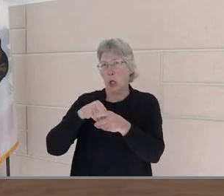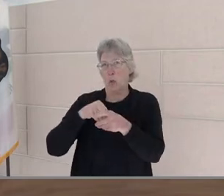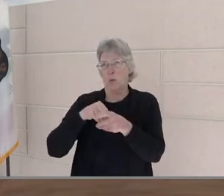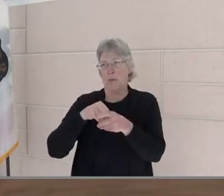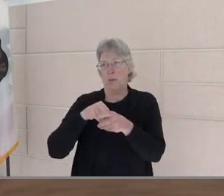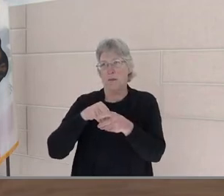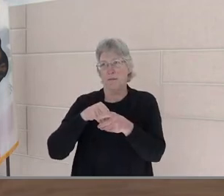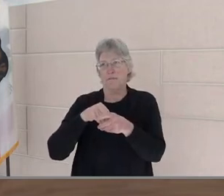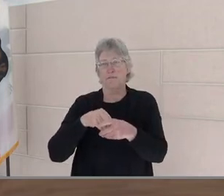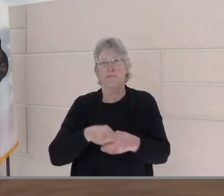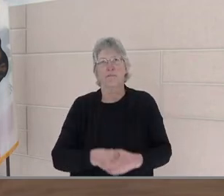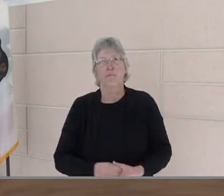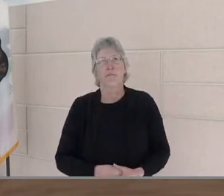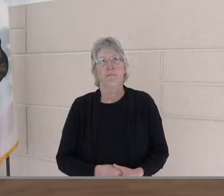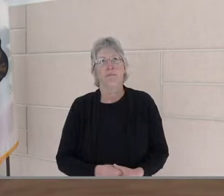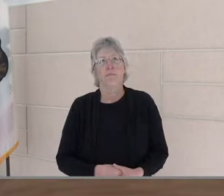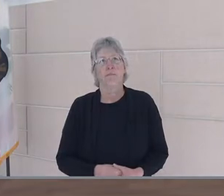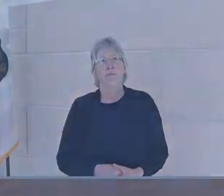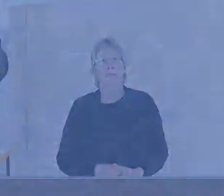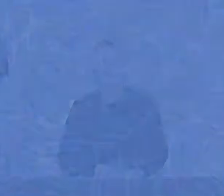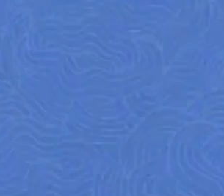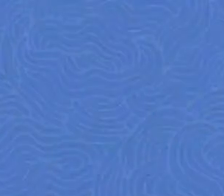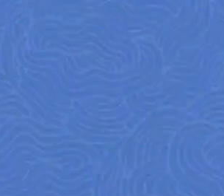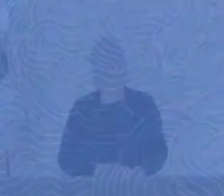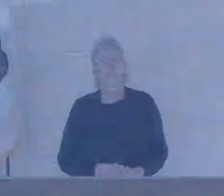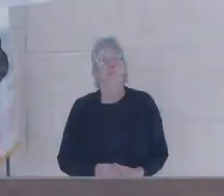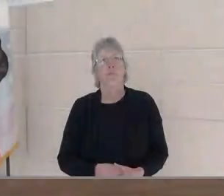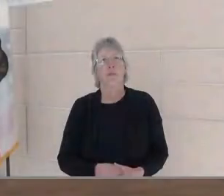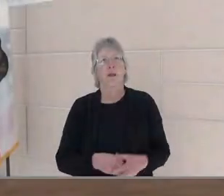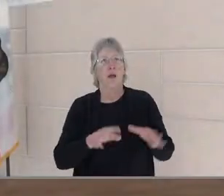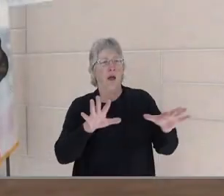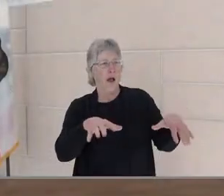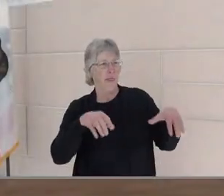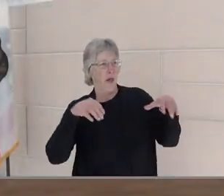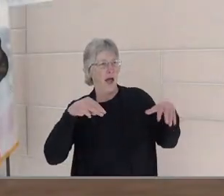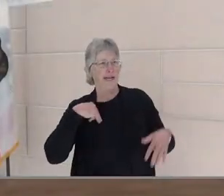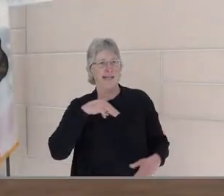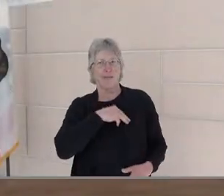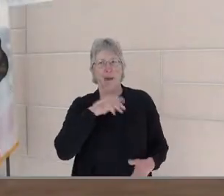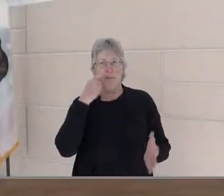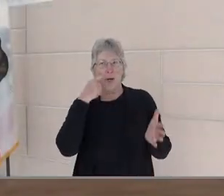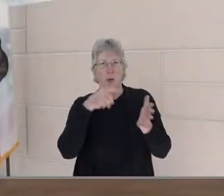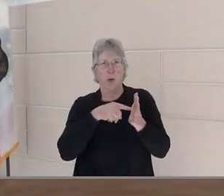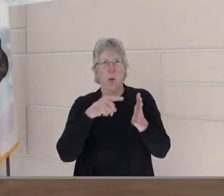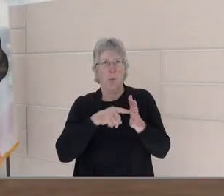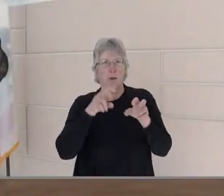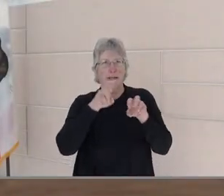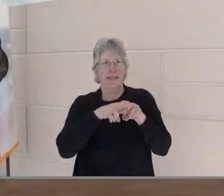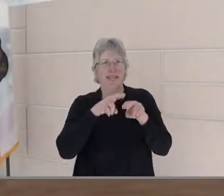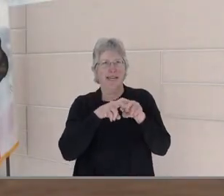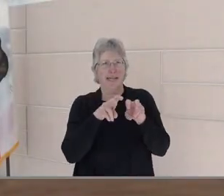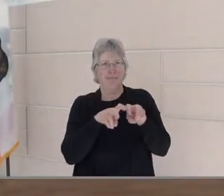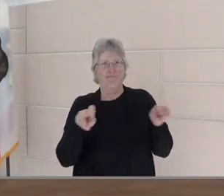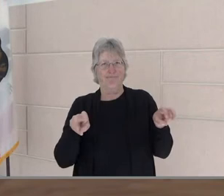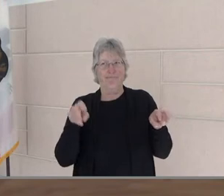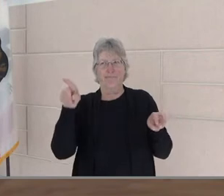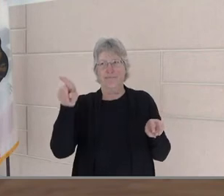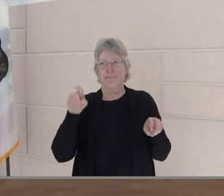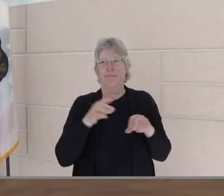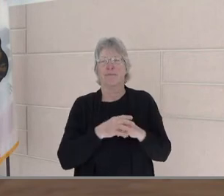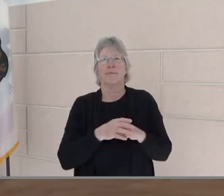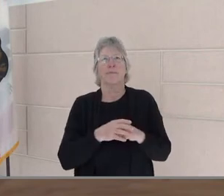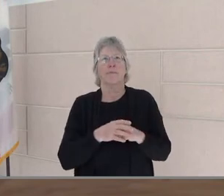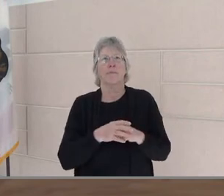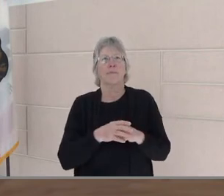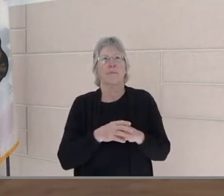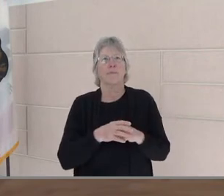ណ៍មកពីបុគ្គលិកសាលារៀនដែលមានមនុស្សម្នាអង្គុយខាងក្រោយ